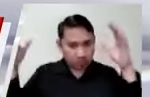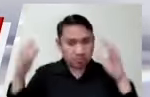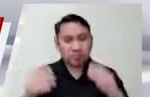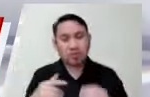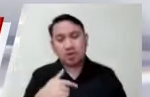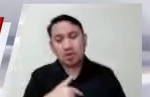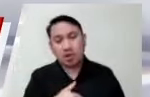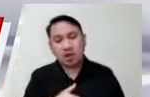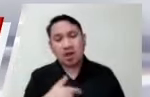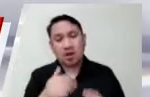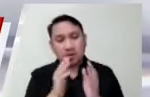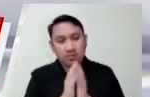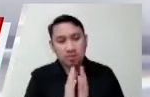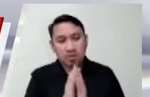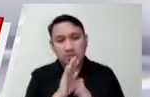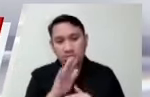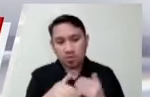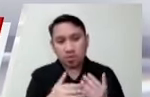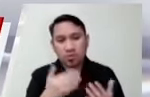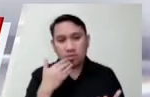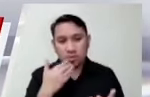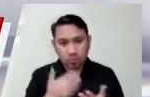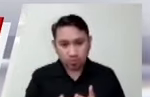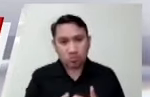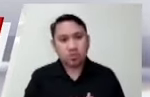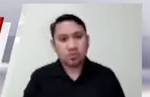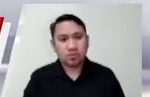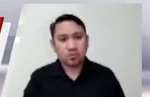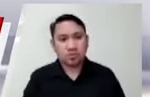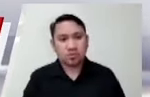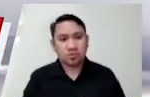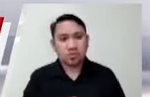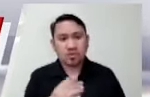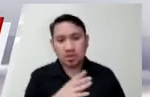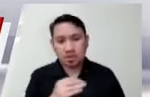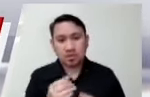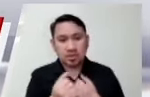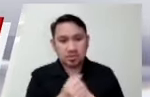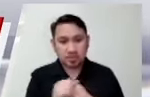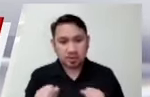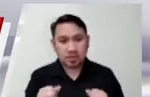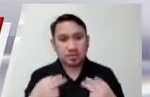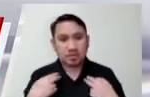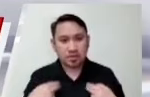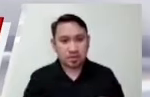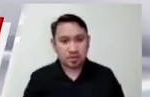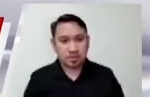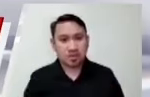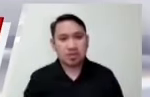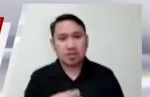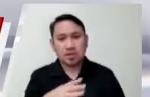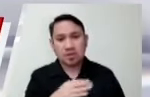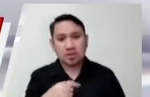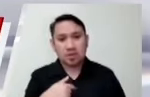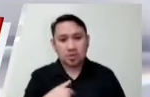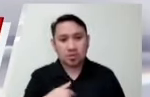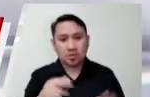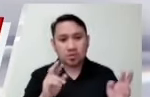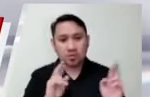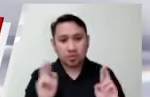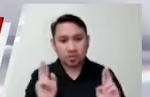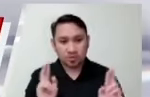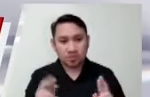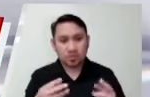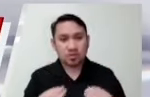silang kalagayan. At syempre, safe talaga and healthy. Ako po, handa po akong magbigay ng mga advices